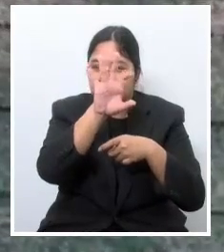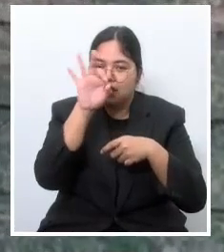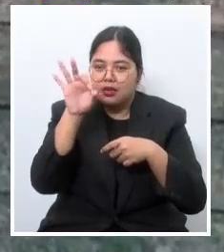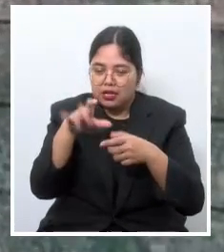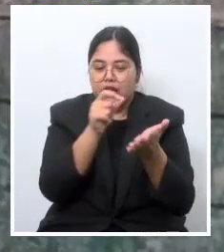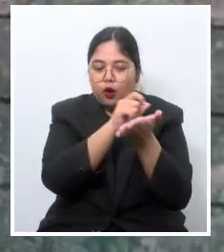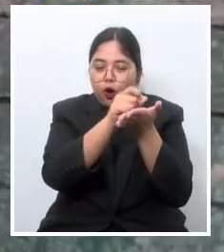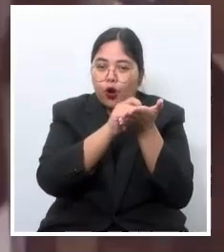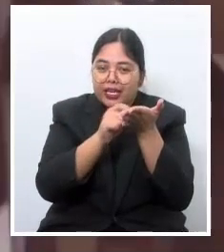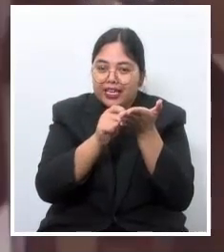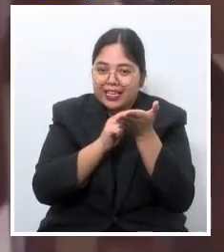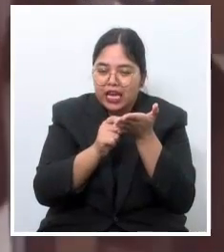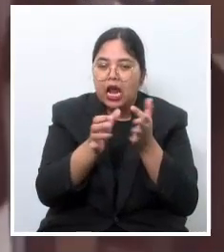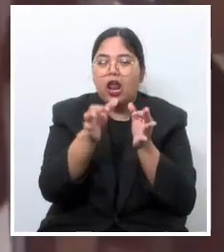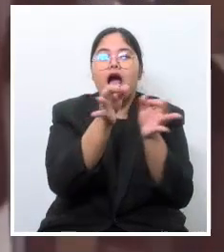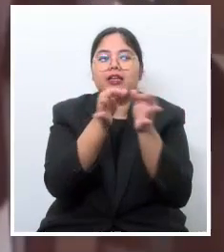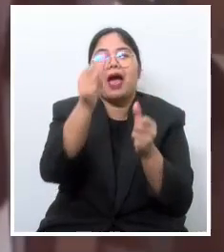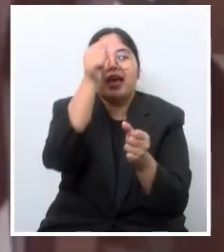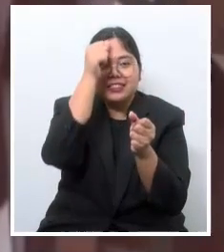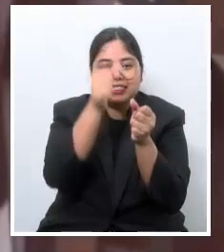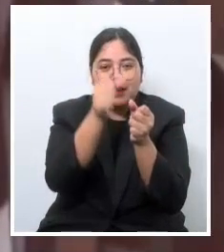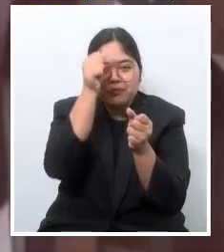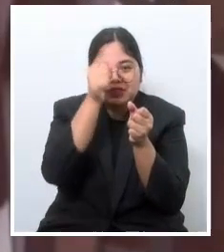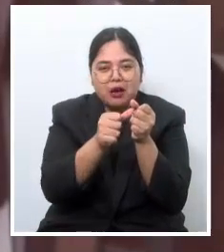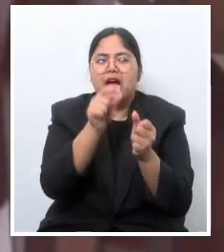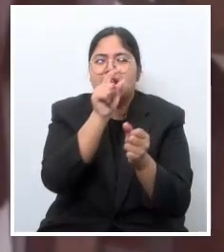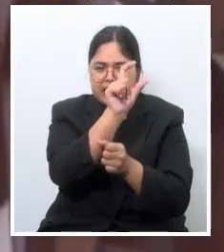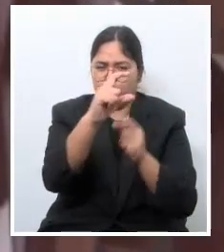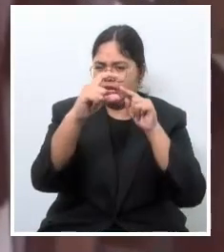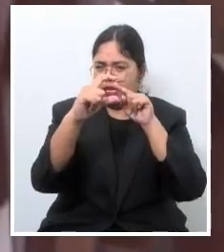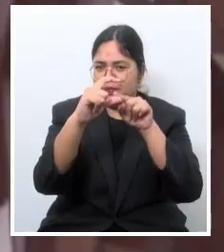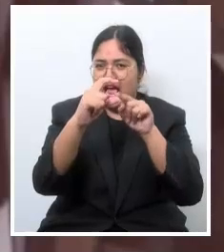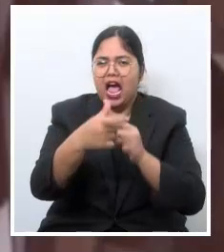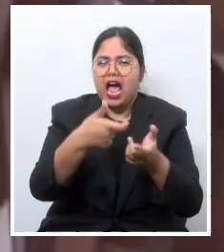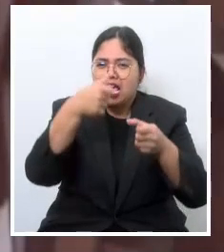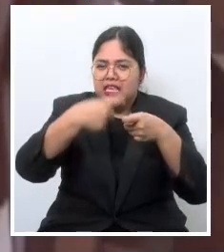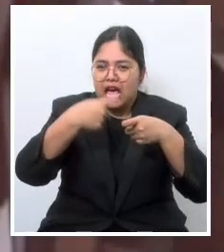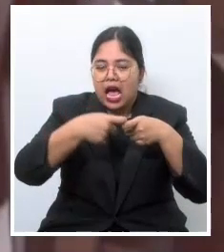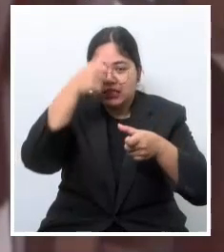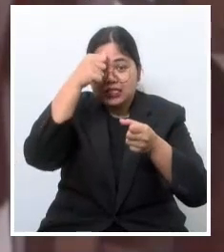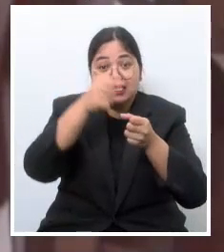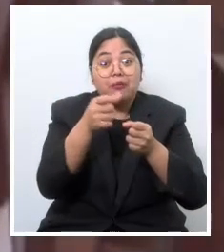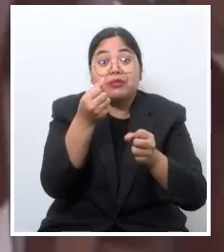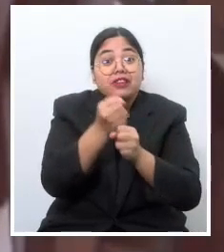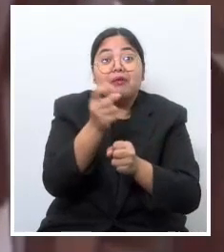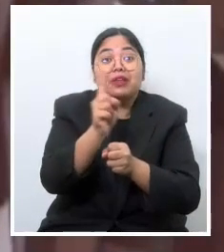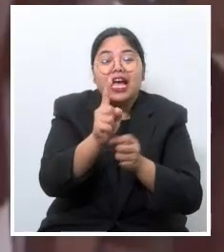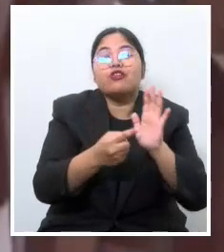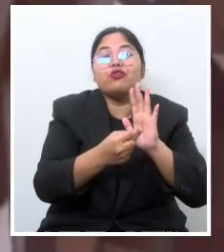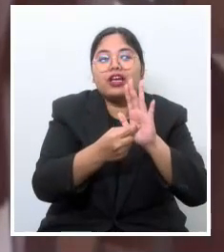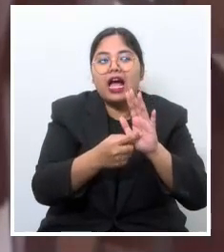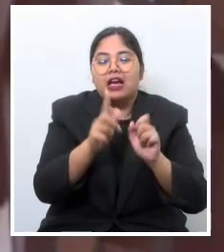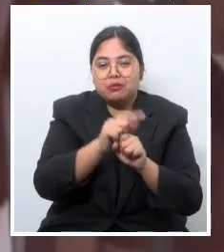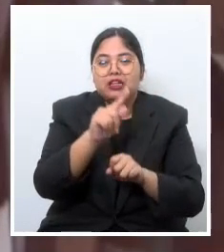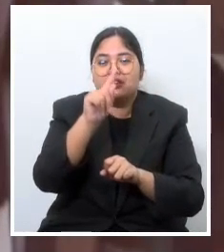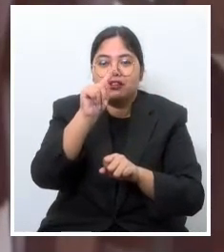เขียนเราจะทำยังไรให้เด็กจำพยัญชนะตัวที่ยากที่สุดได้วิธีการก็คืออ่ายกตัวอย่างเช่นอ่าตัวทธพุ